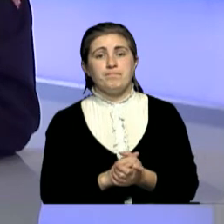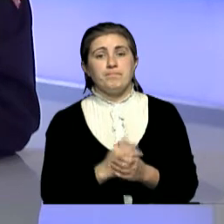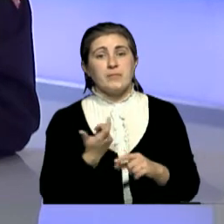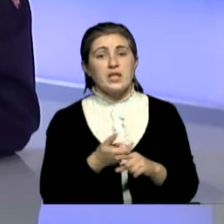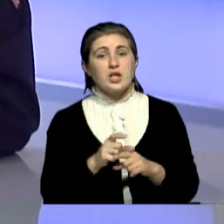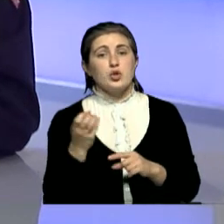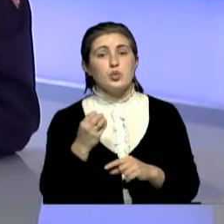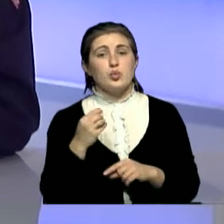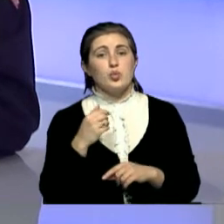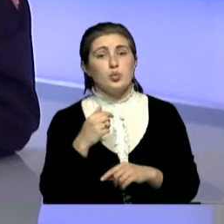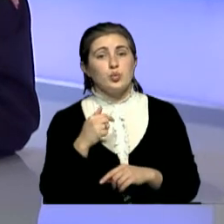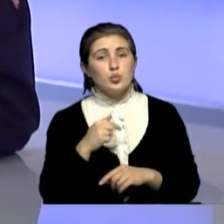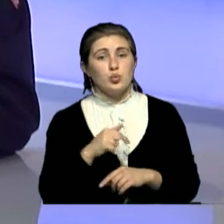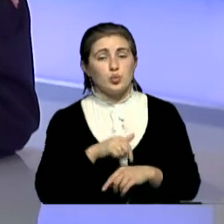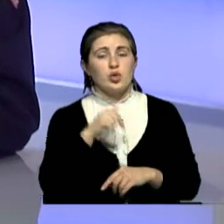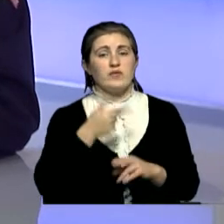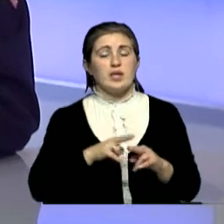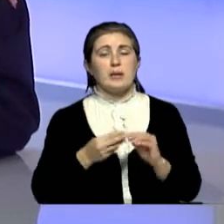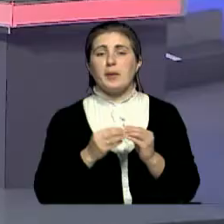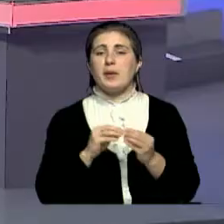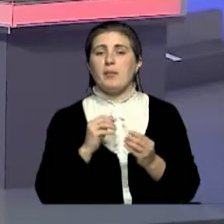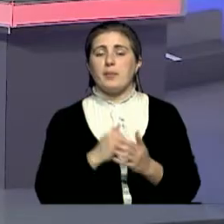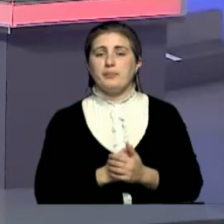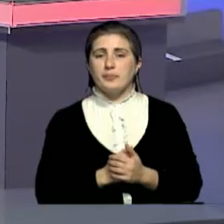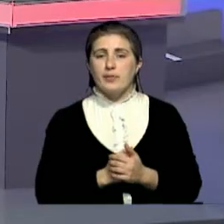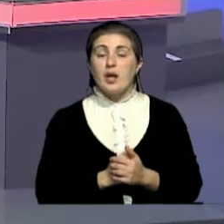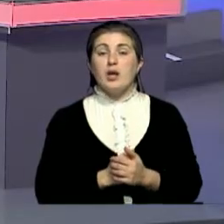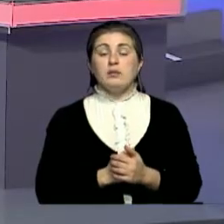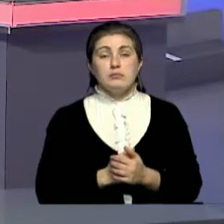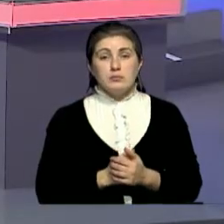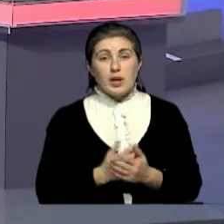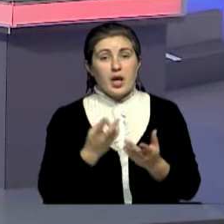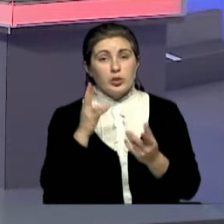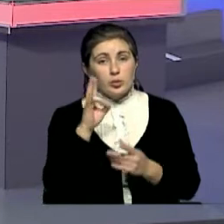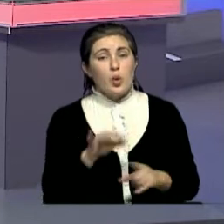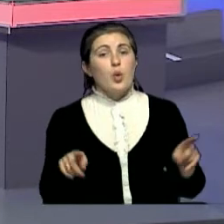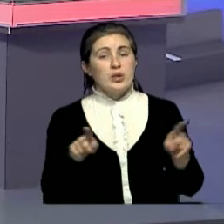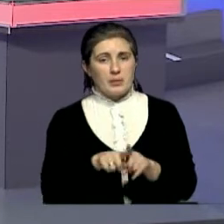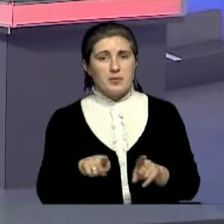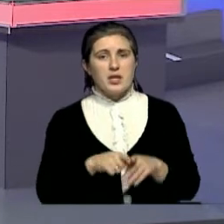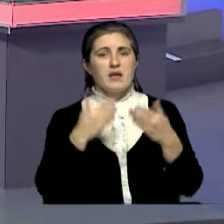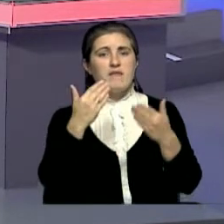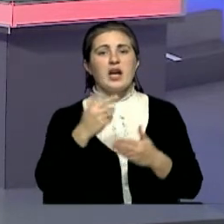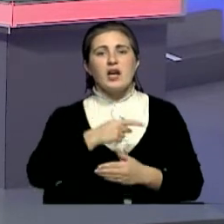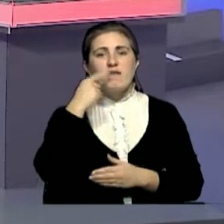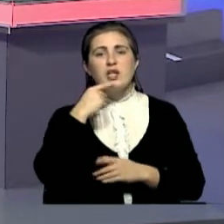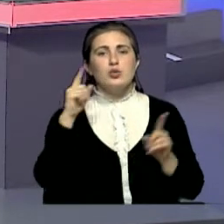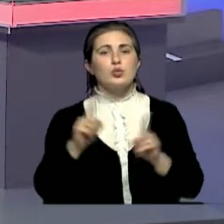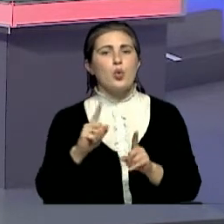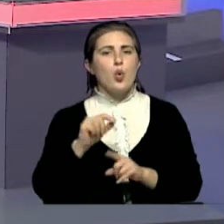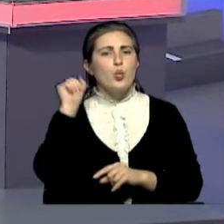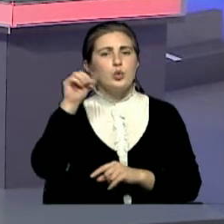достаточно еще существенная эта проблема. Но, тем не менее, вот вы говорите, что Узбекистан не